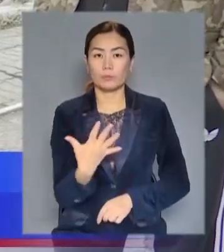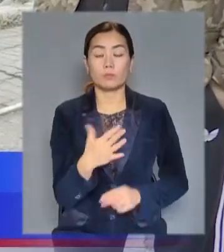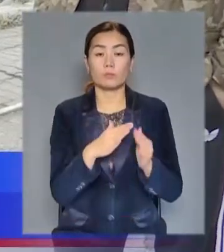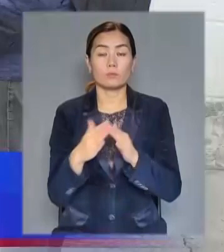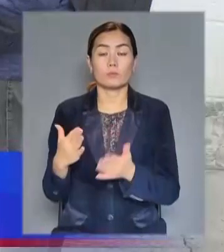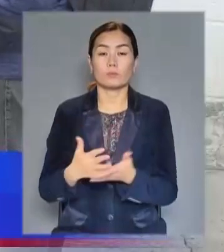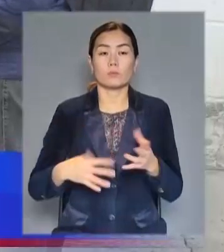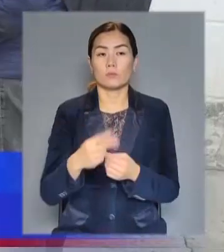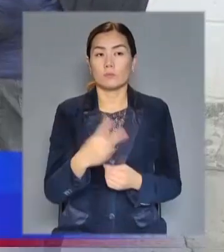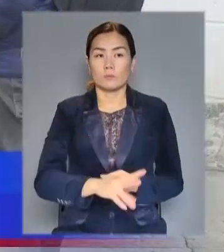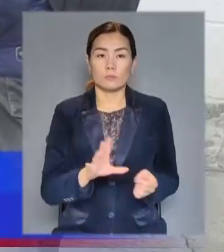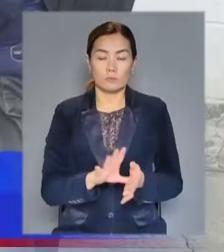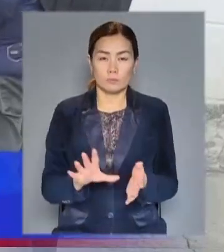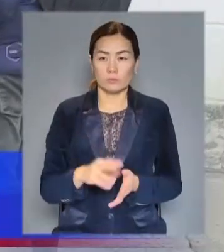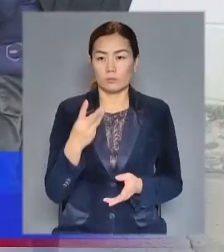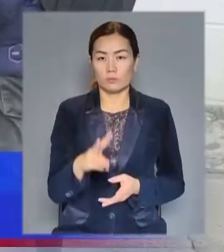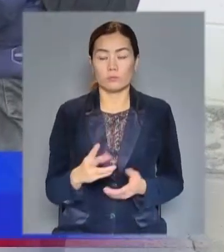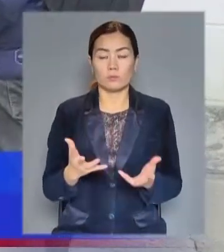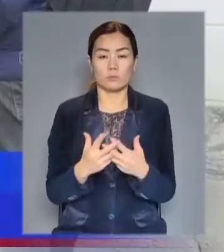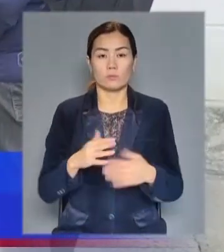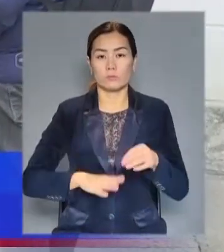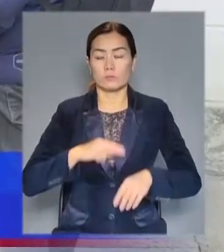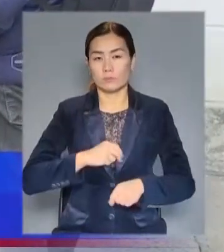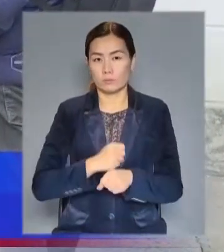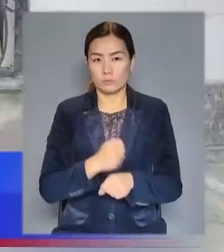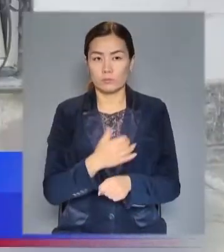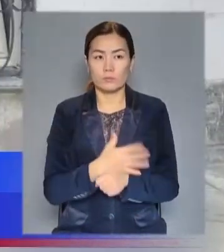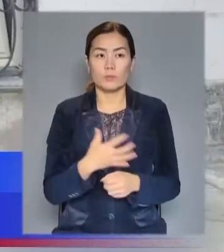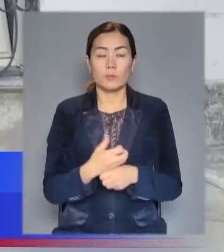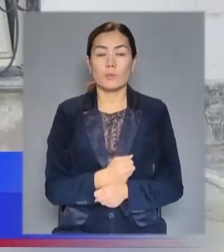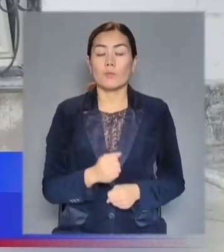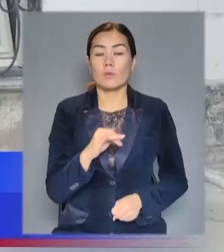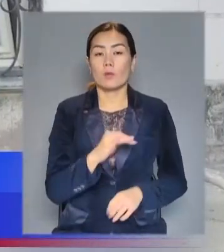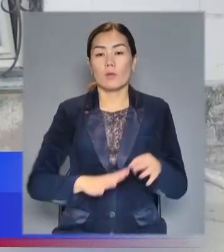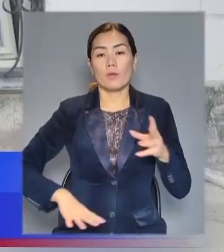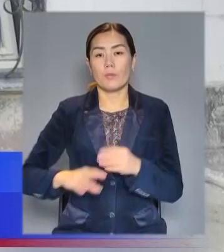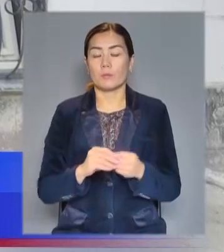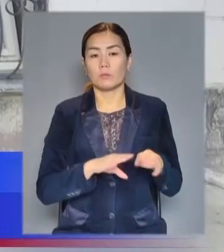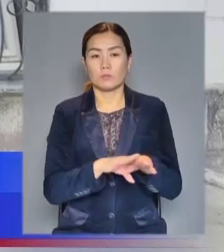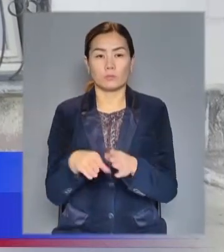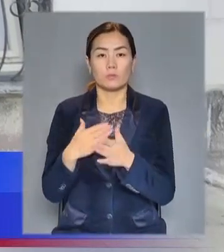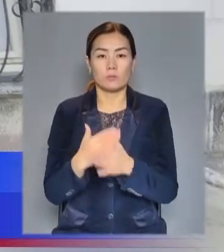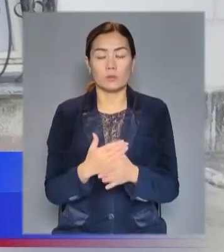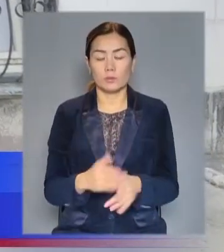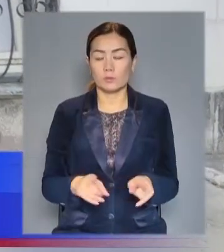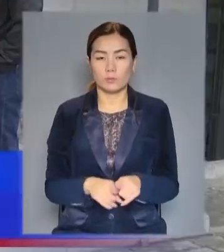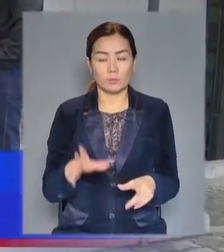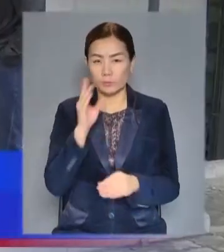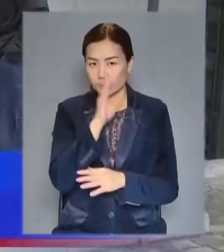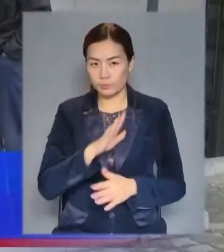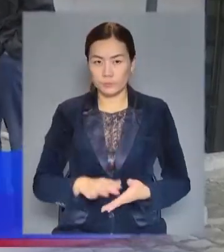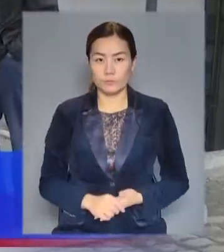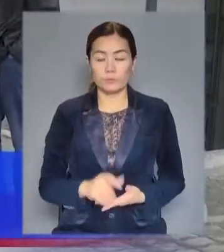үйге барлығы 2 электрик және 3 сантехник қызмет етеді. Қысқы және жазғы маусымда барлығы бірдей көмек көрсетуге